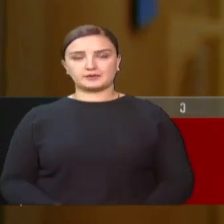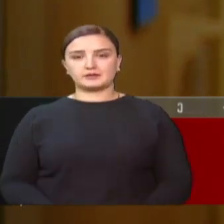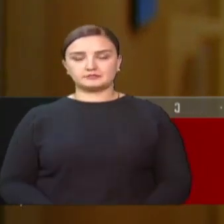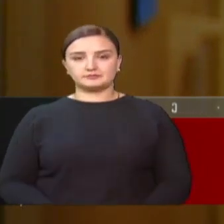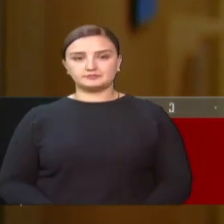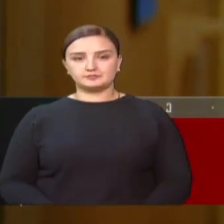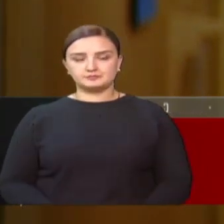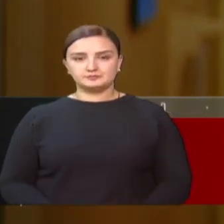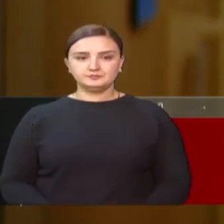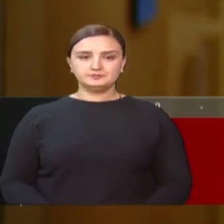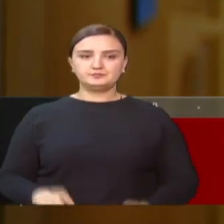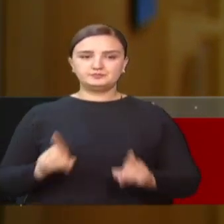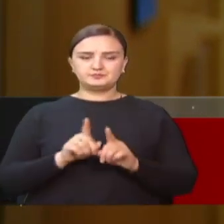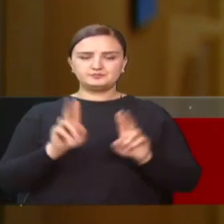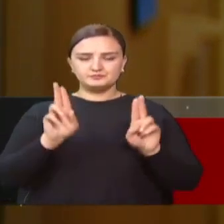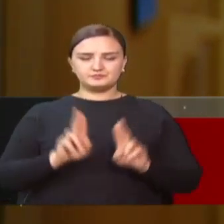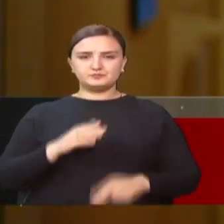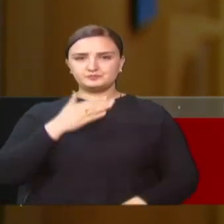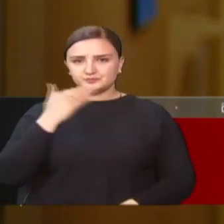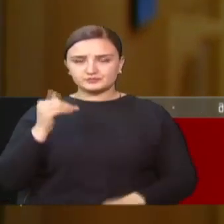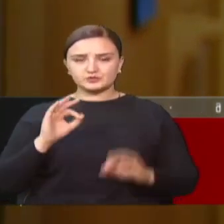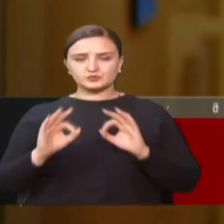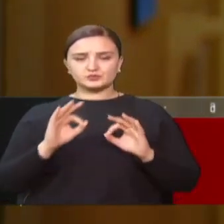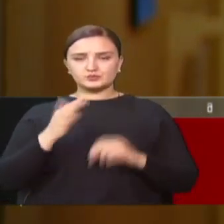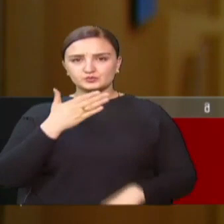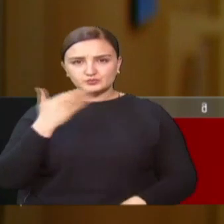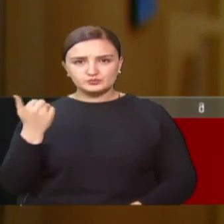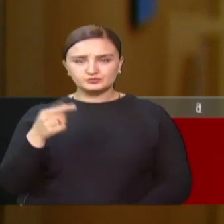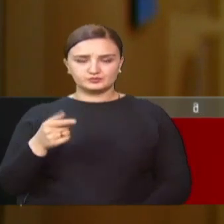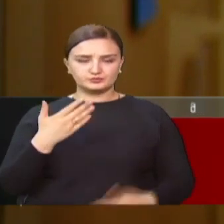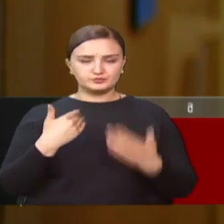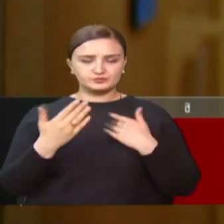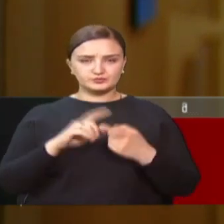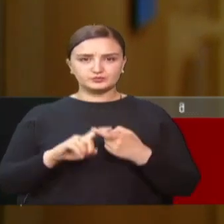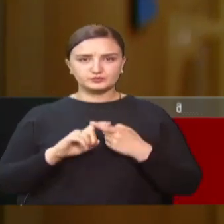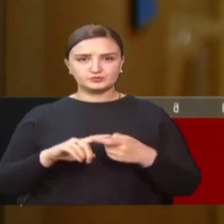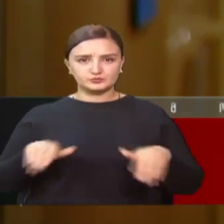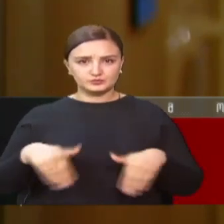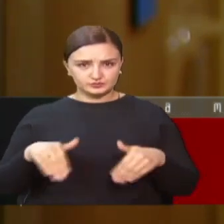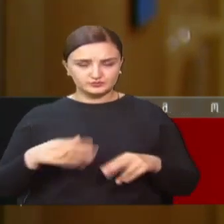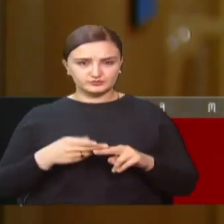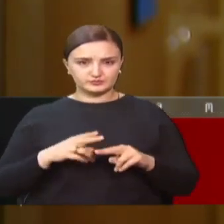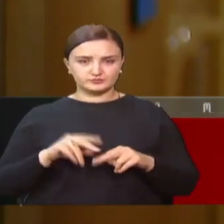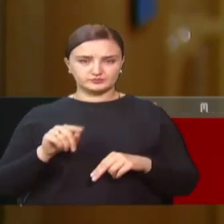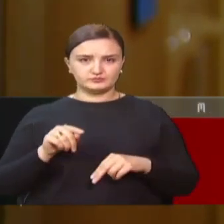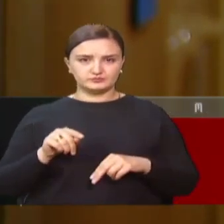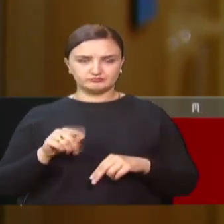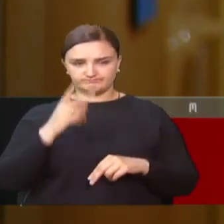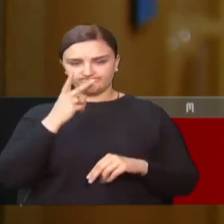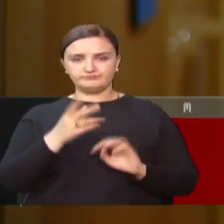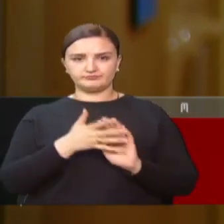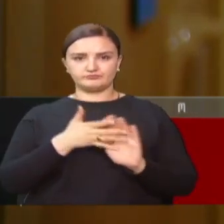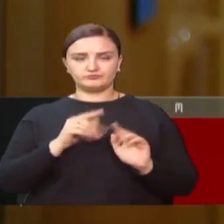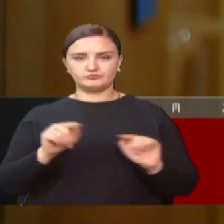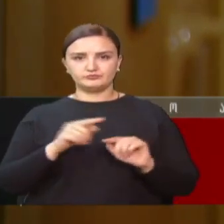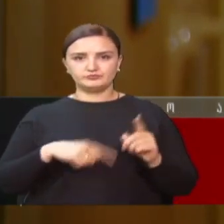ასეთი არაკონსტრუქციული, არანორმალური, არალოგიკური დამოკიდებულებები სამწუხაროდ აი დამახასიათებელი ნიშანი გახდა